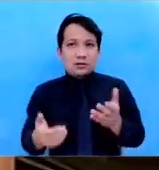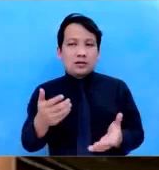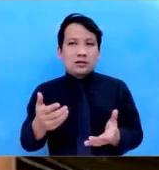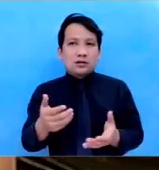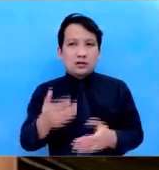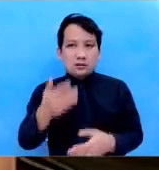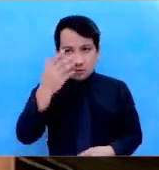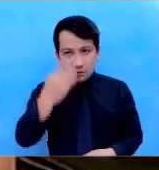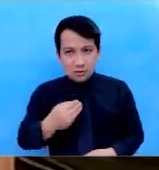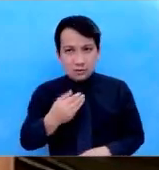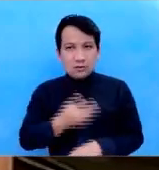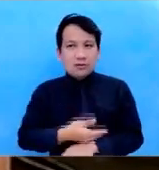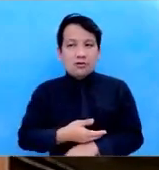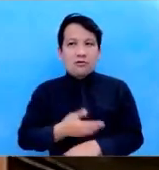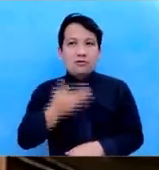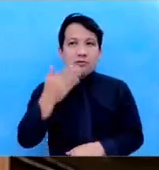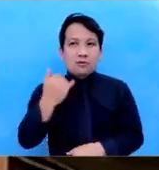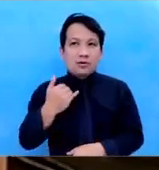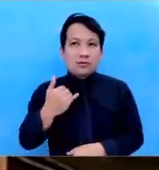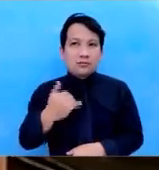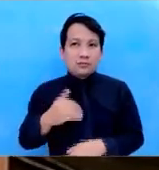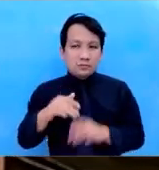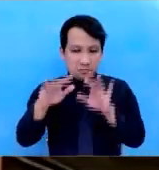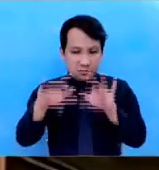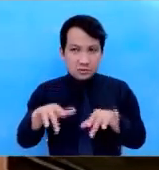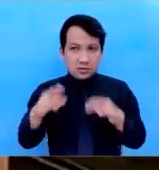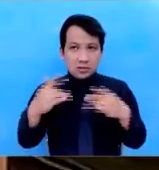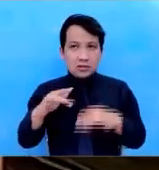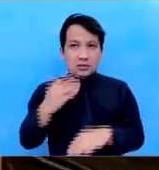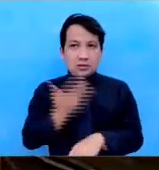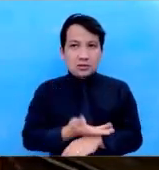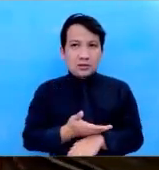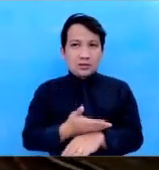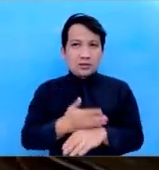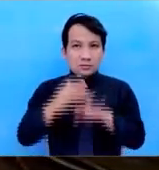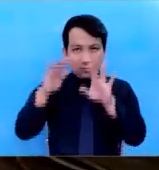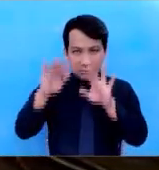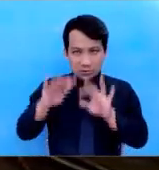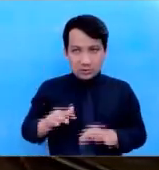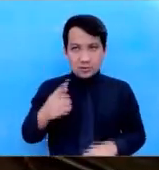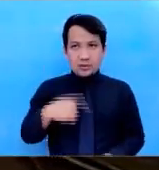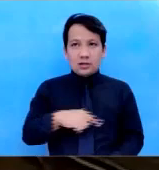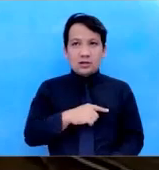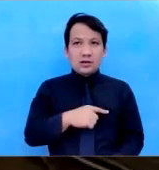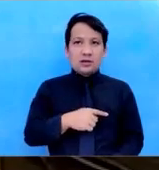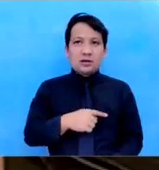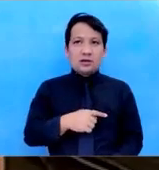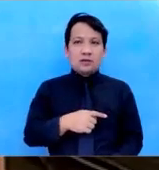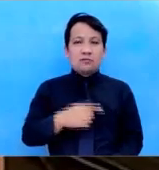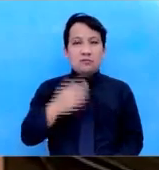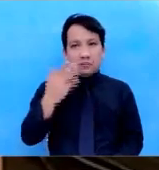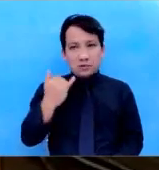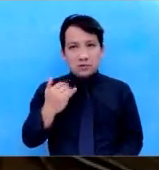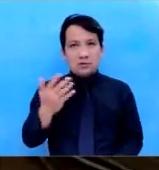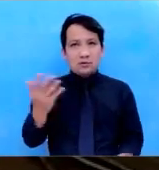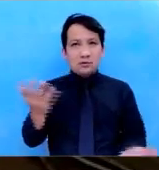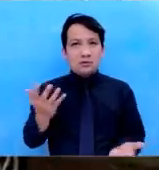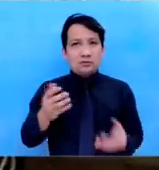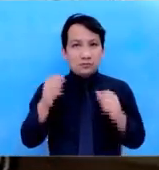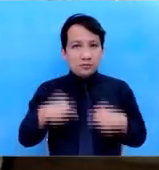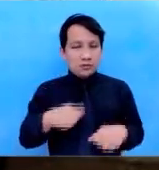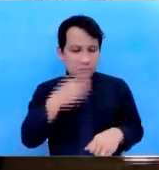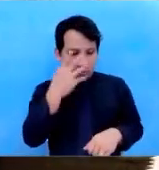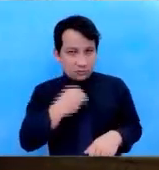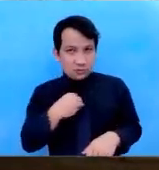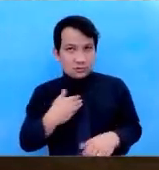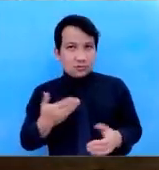matulugan kasi siyempre mawabasa kami, yung anak namin mawabasa. Kaya kung saan kami pwede matulog, doon kami.